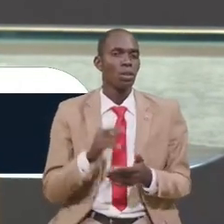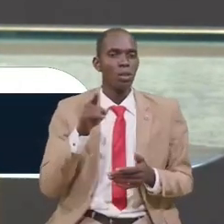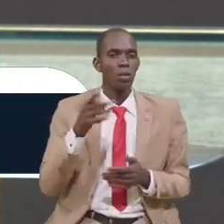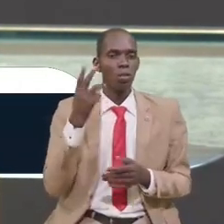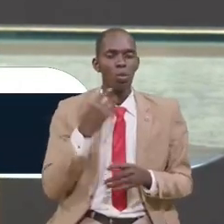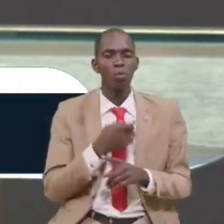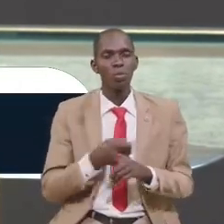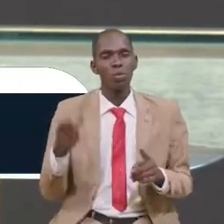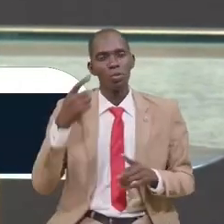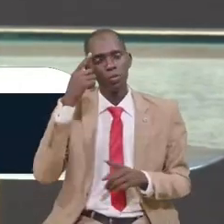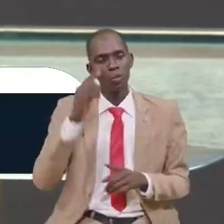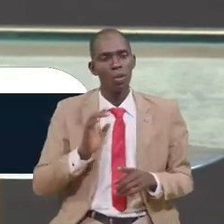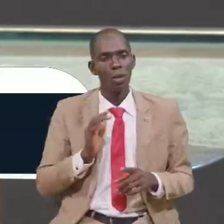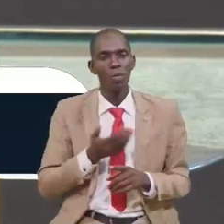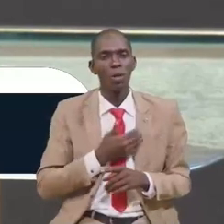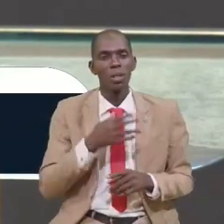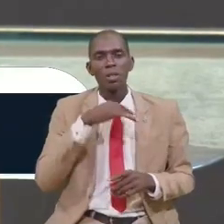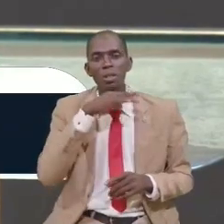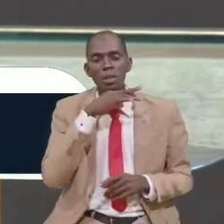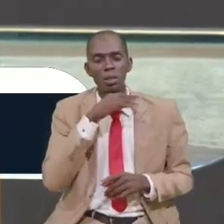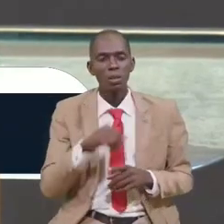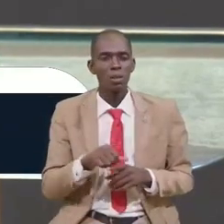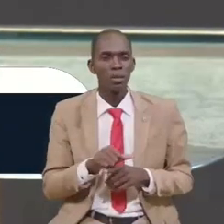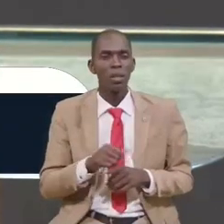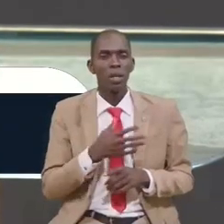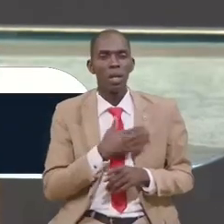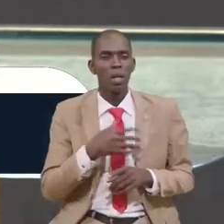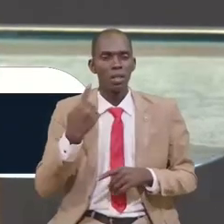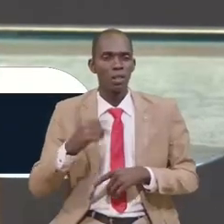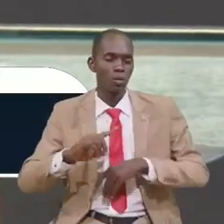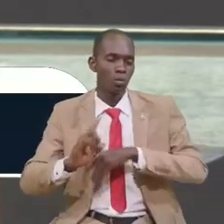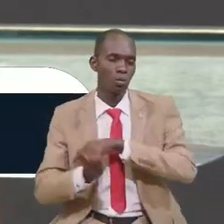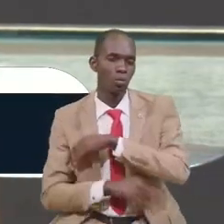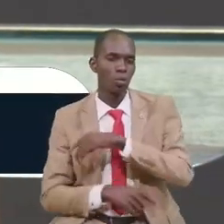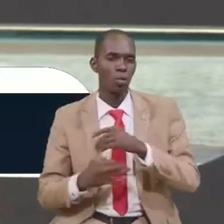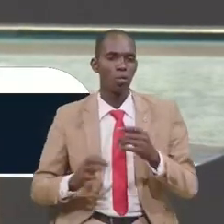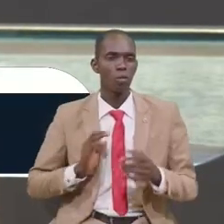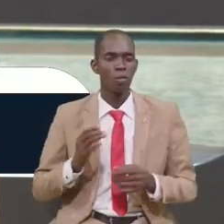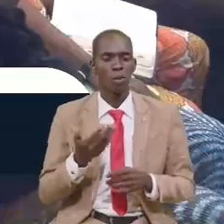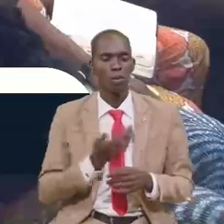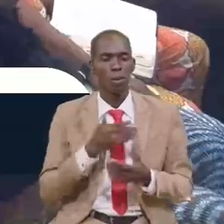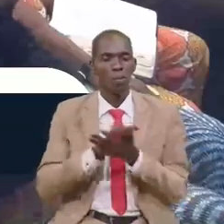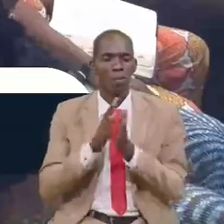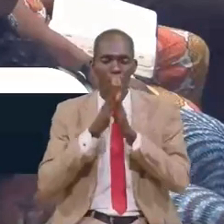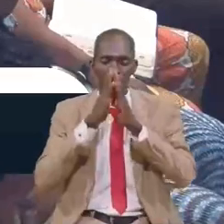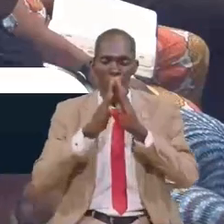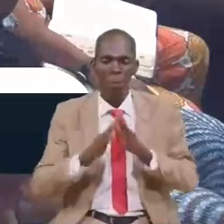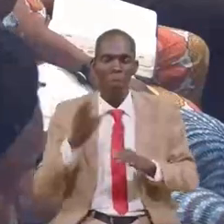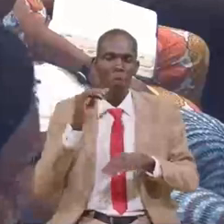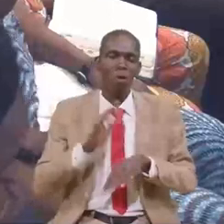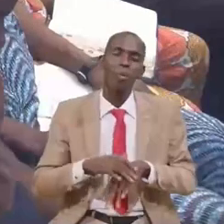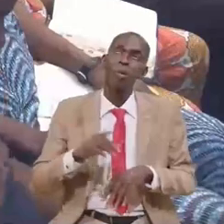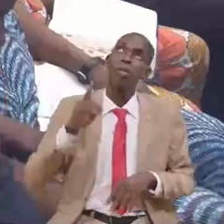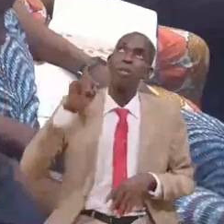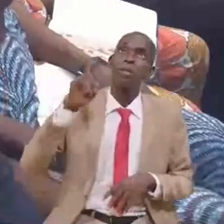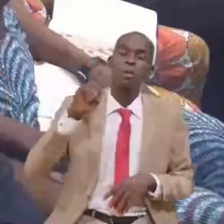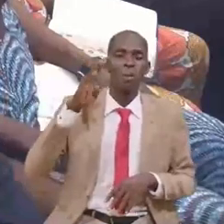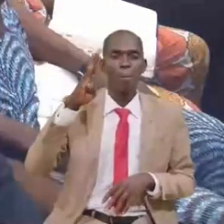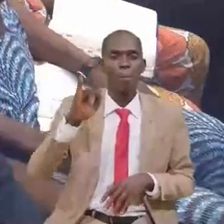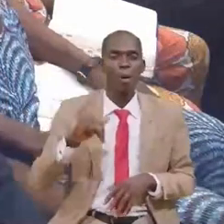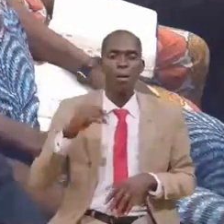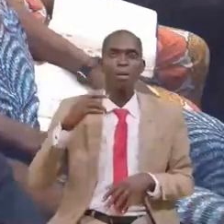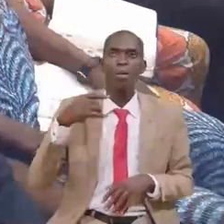il a porté toutes ses souffrances, mais il était blessé pour nos péchés, brisé pour nos iniquités. Le châtiment